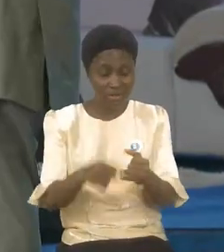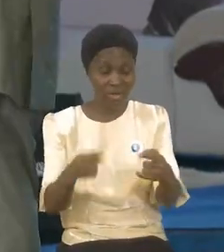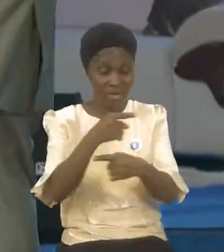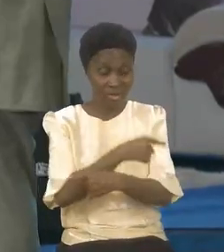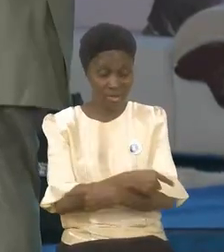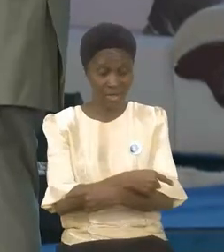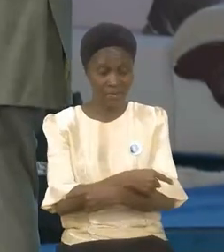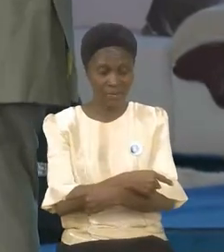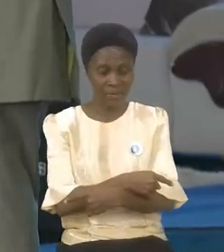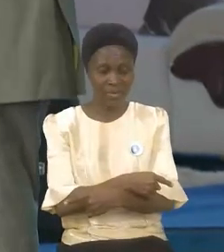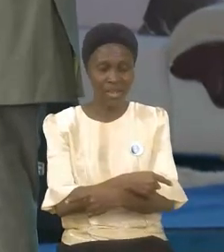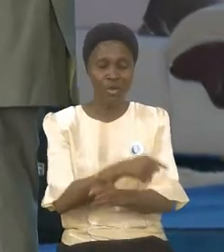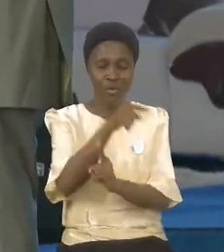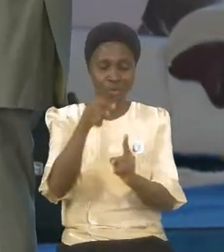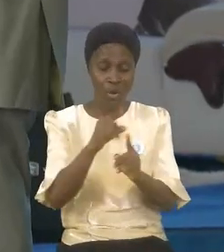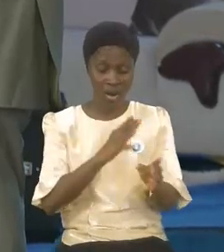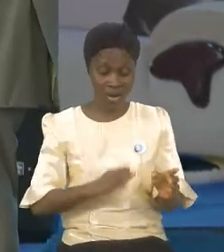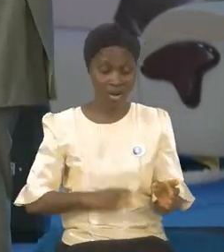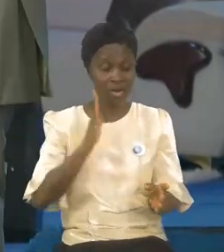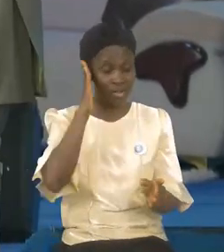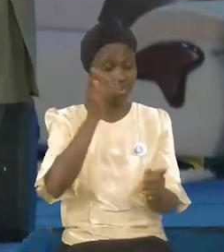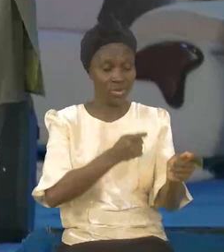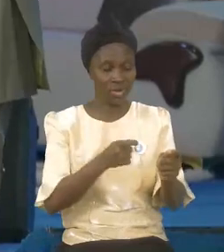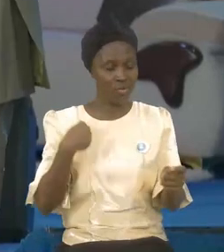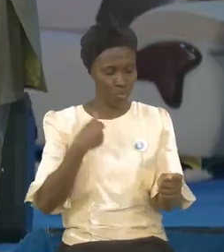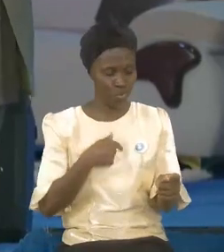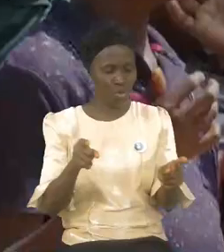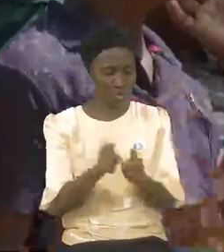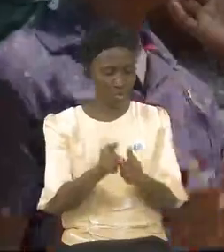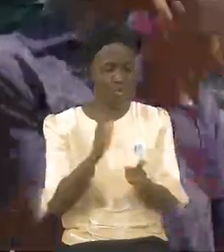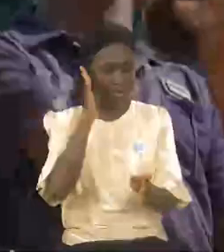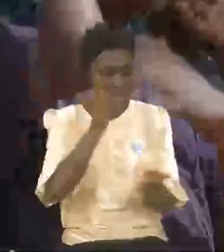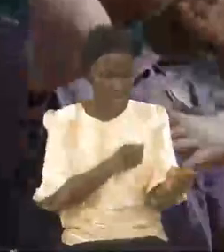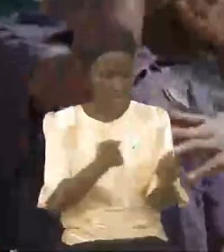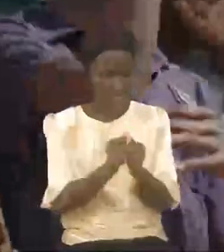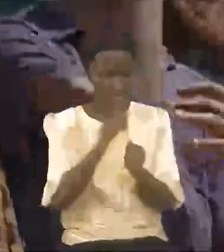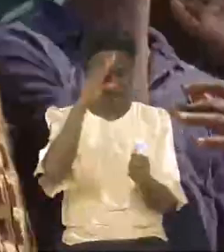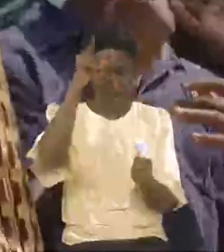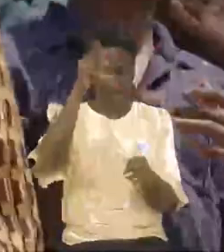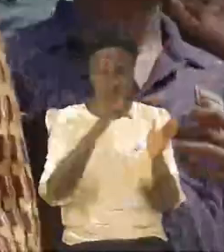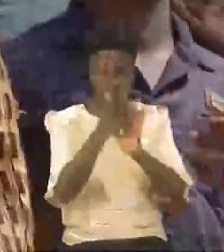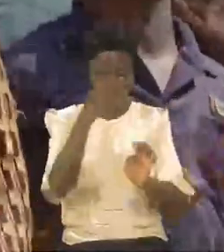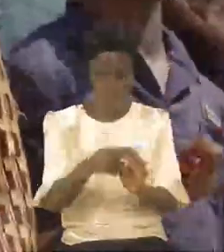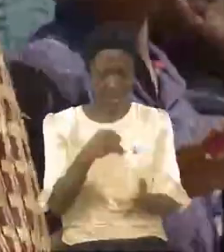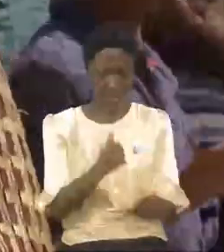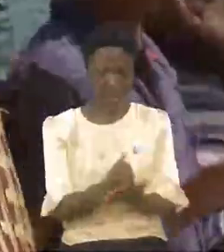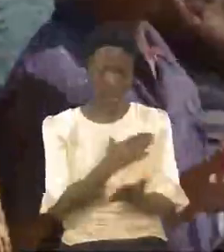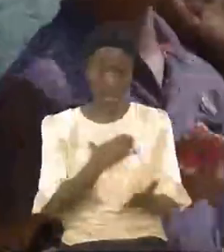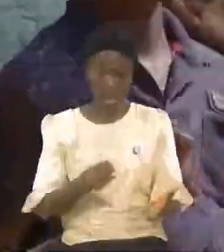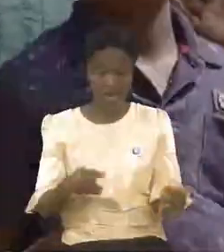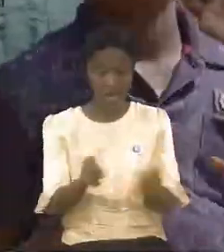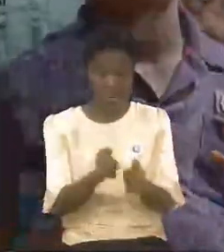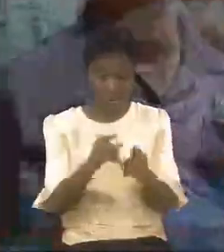lorsque Christ viendra régner, nous régnerons avec lui au nom de Jésus-Christ. Et